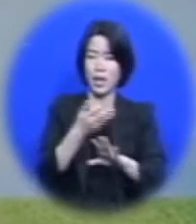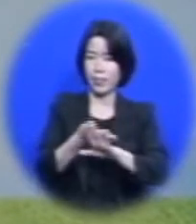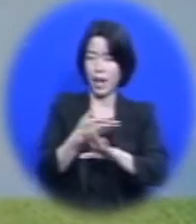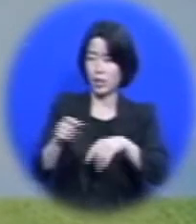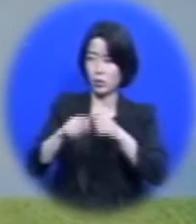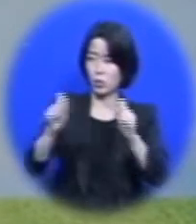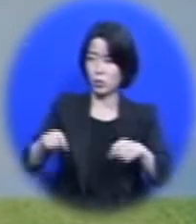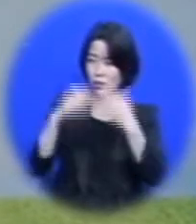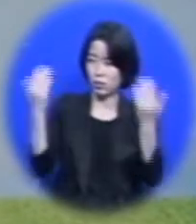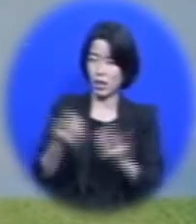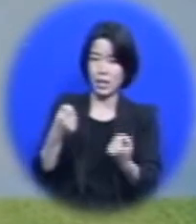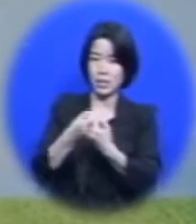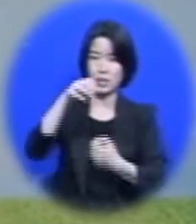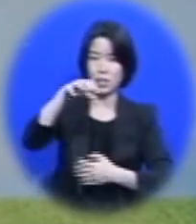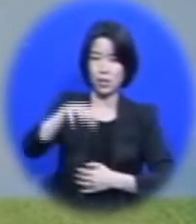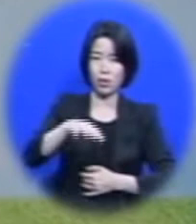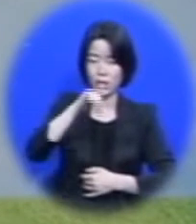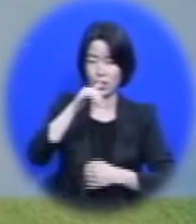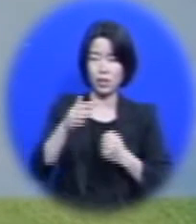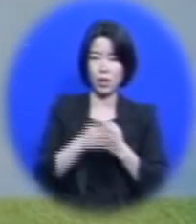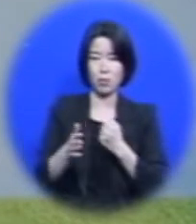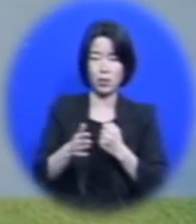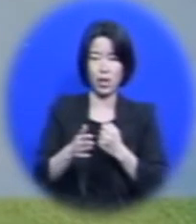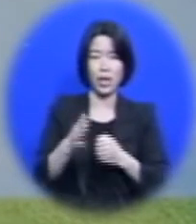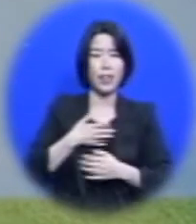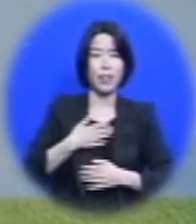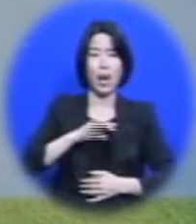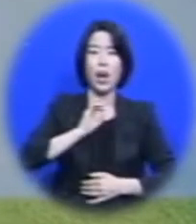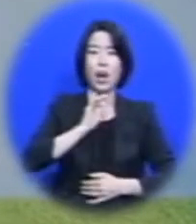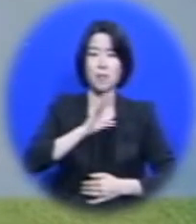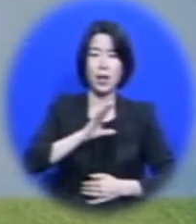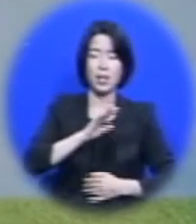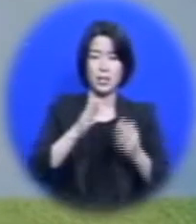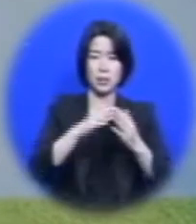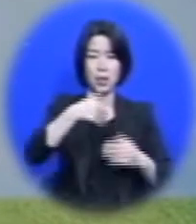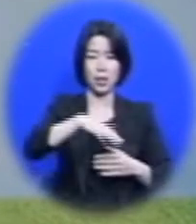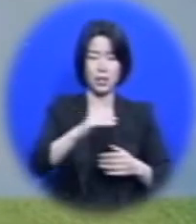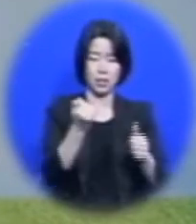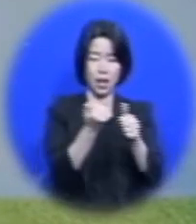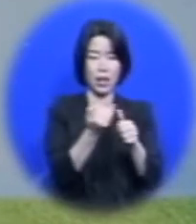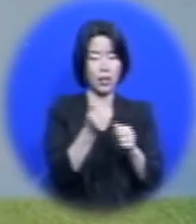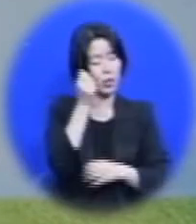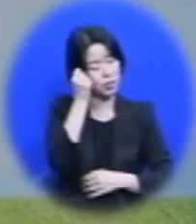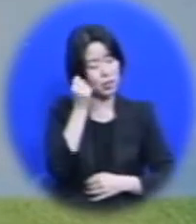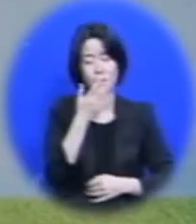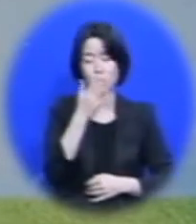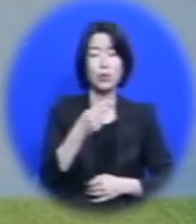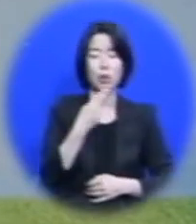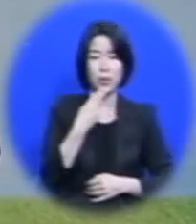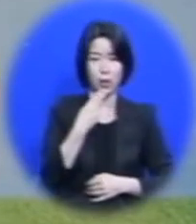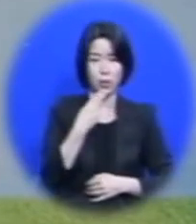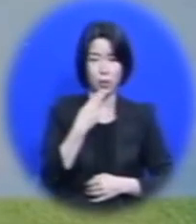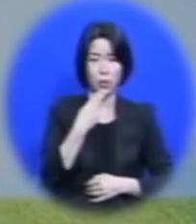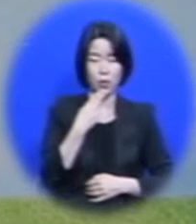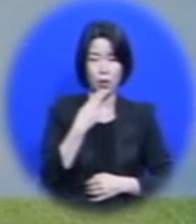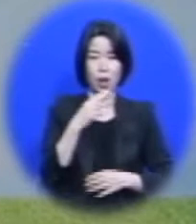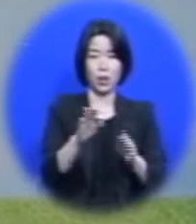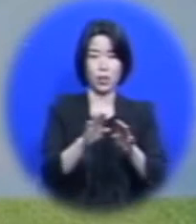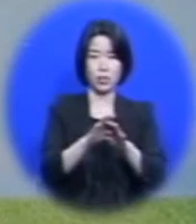있는데 나만 집에 가서 아내와 함께 잘 수가 없다고 그러다가 왕궁 문 성 왕